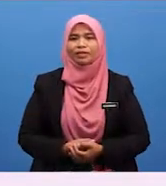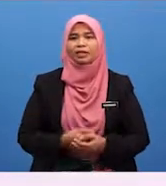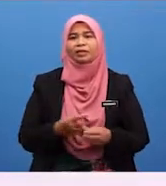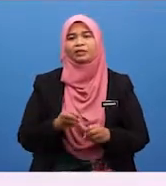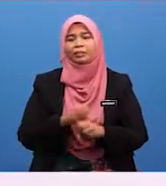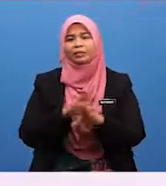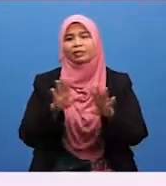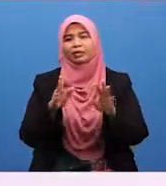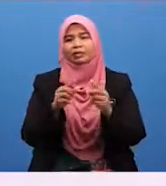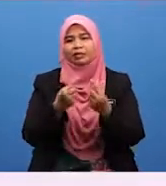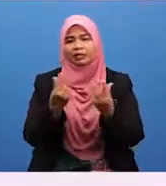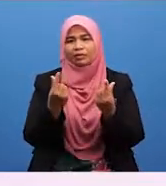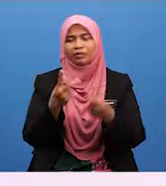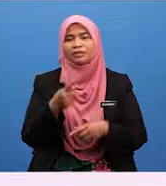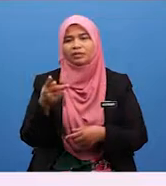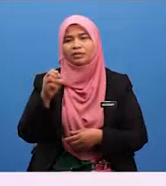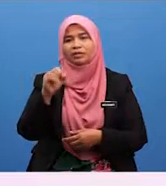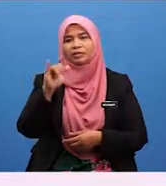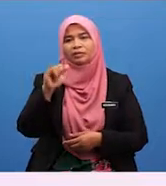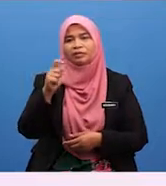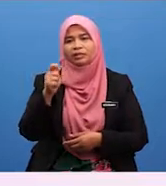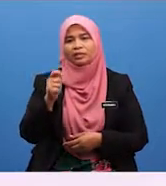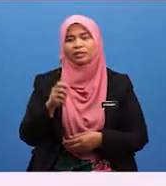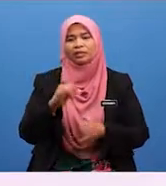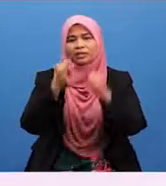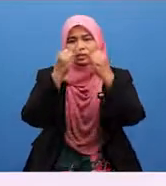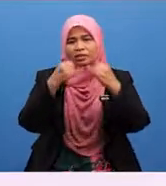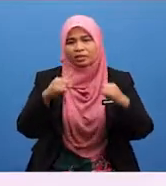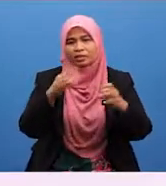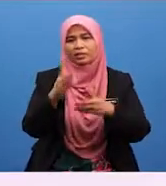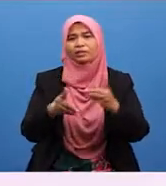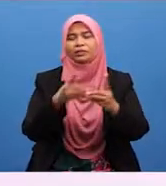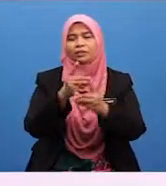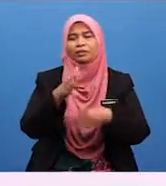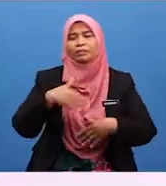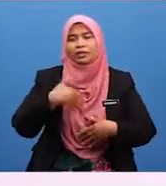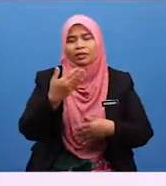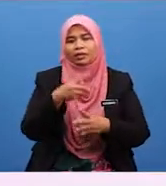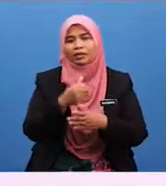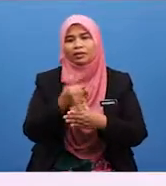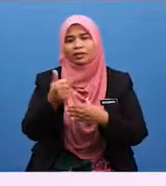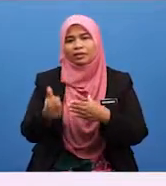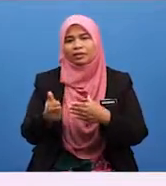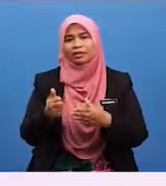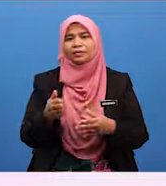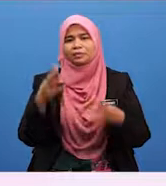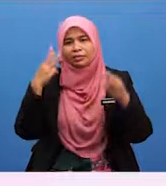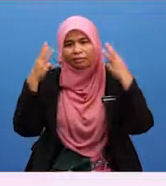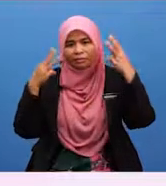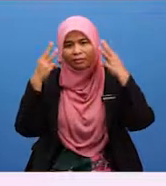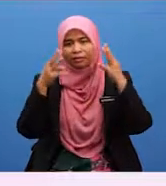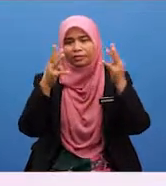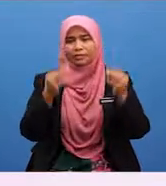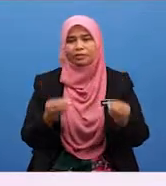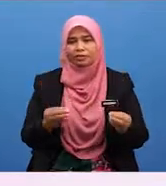Dipapar Al-Quran perkara sam'iyat, sejahtera dunia bahagia di akhirat, bimbang